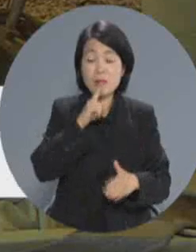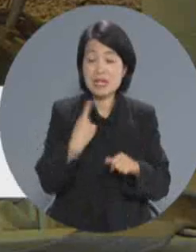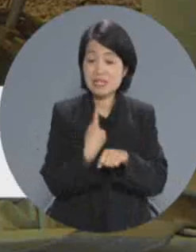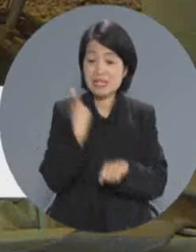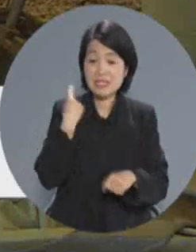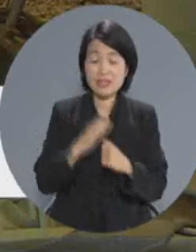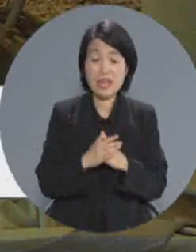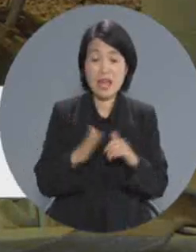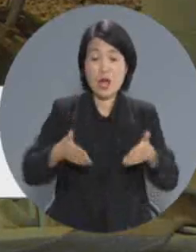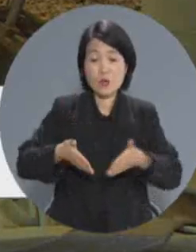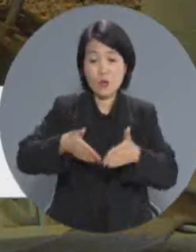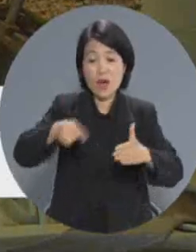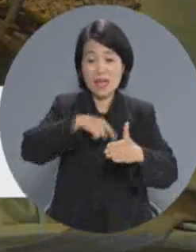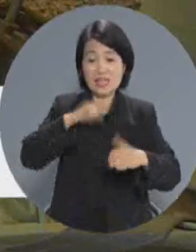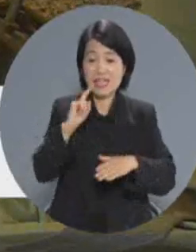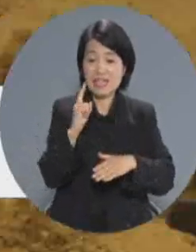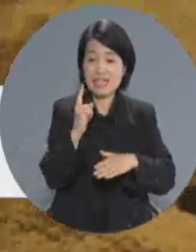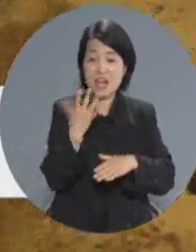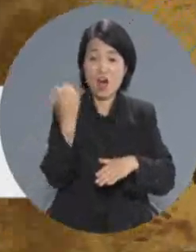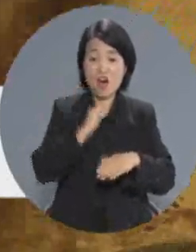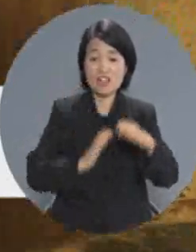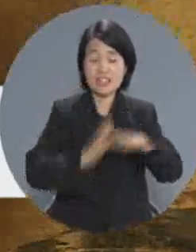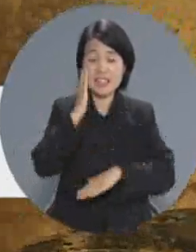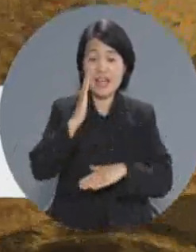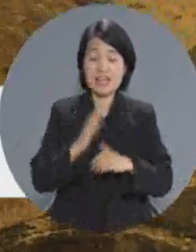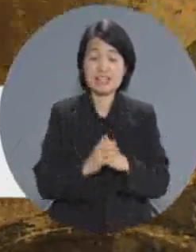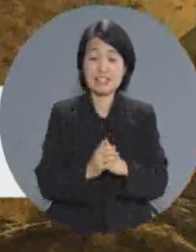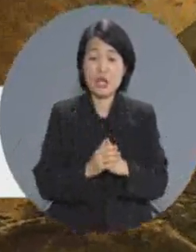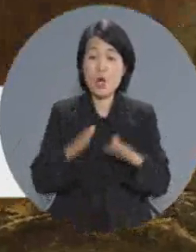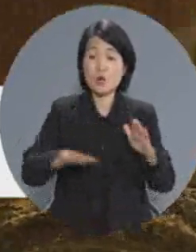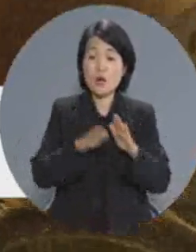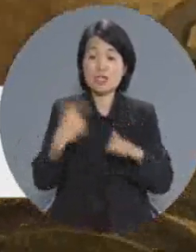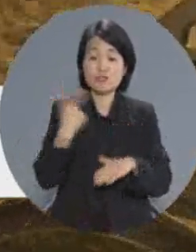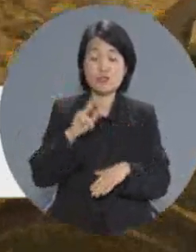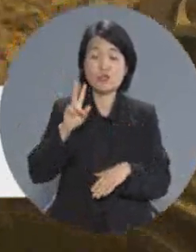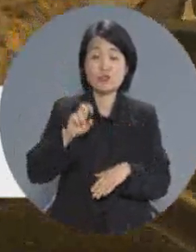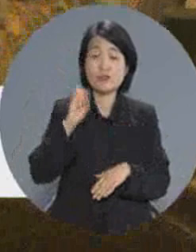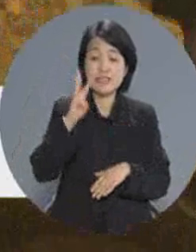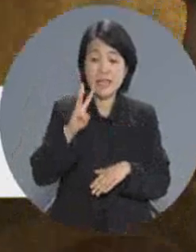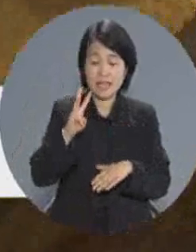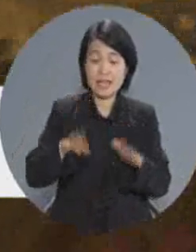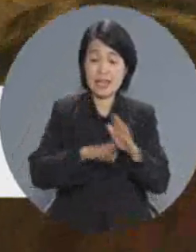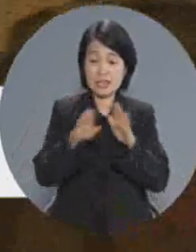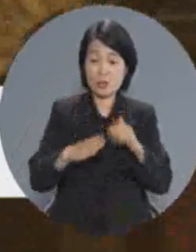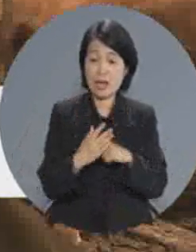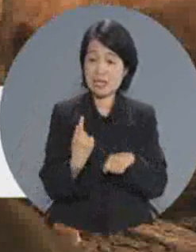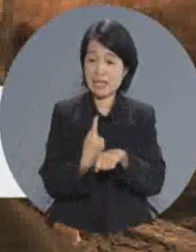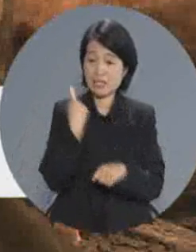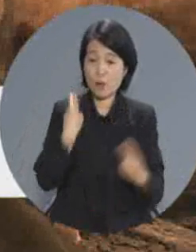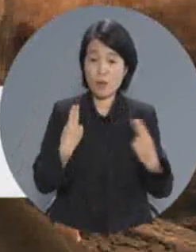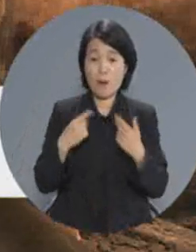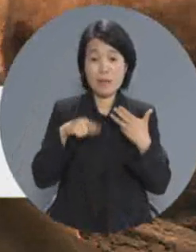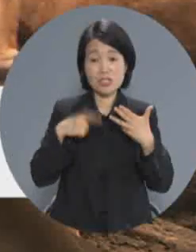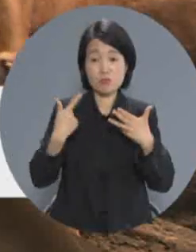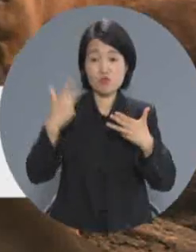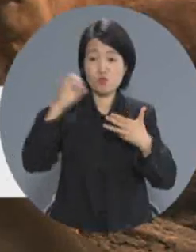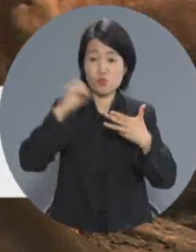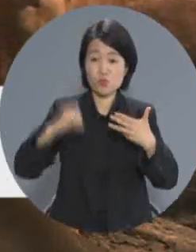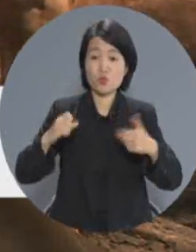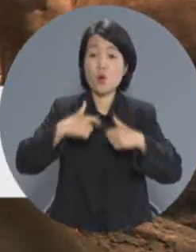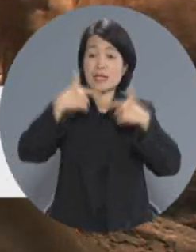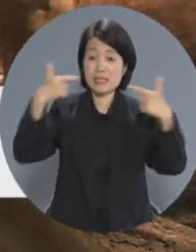지난해 도내에서 1억 원 이상의 고소득을 올린 농가는 6,023가구로 전년에 비해